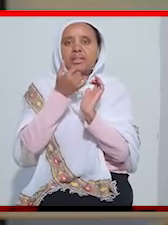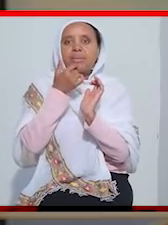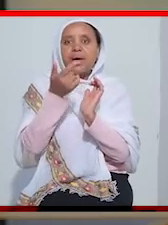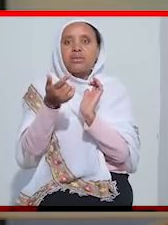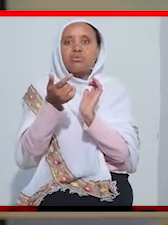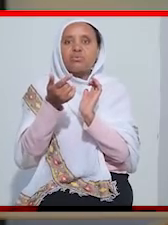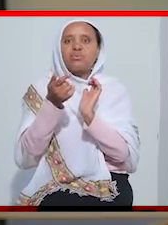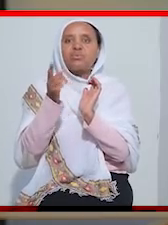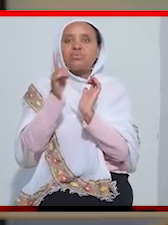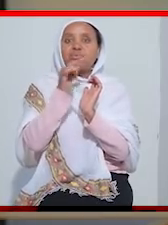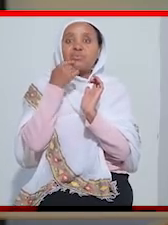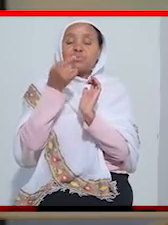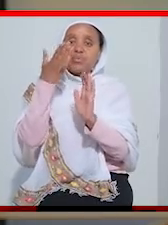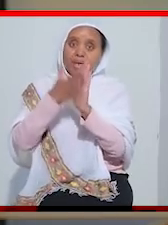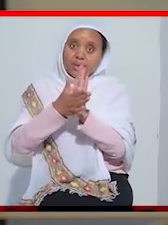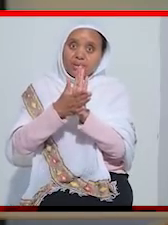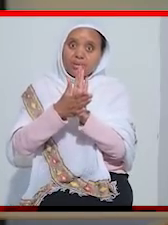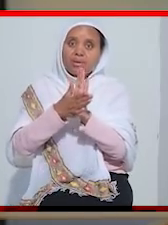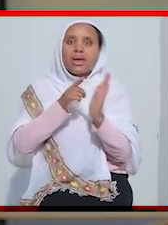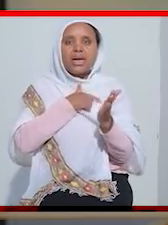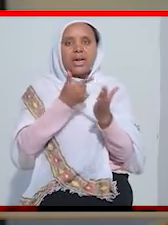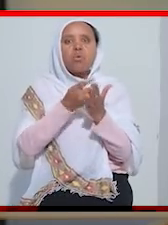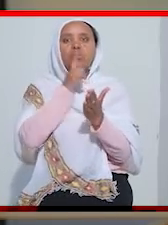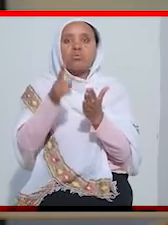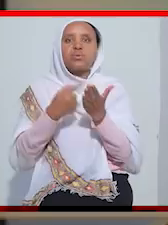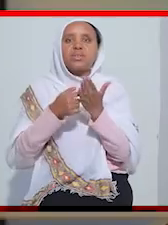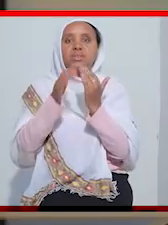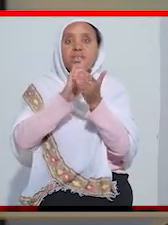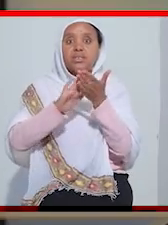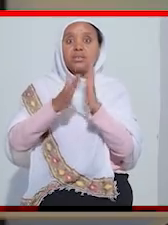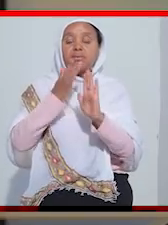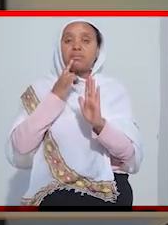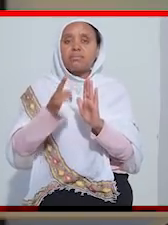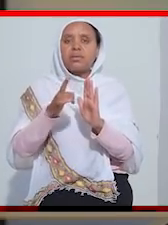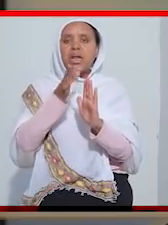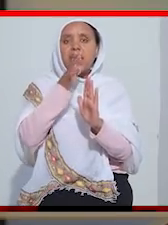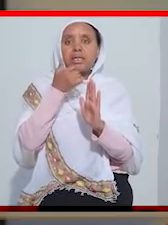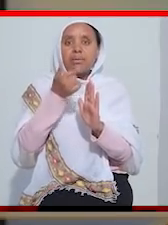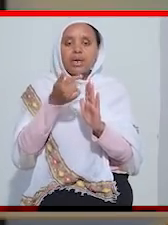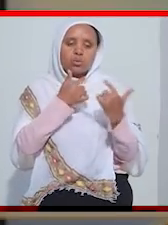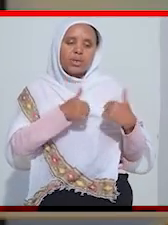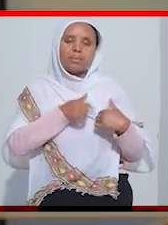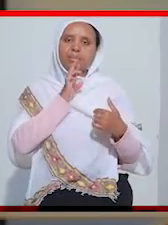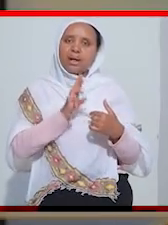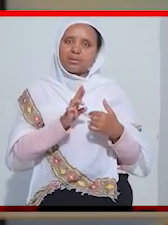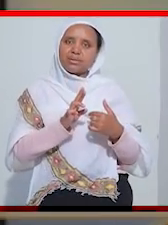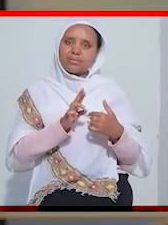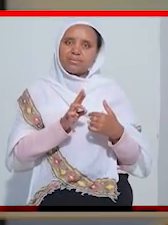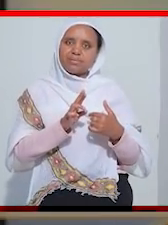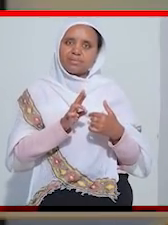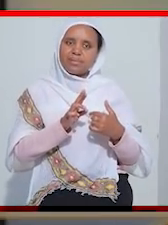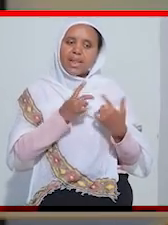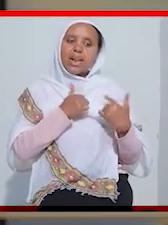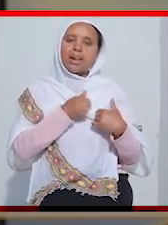በኋላ እናት የተባለች ምንተ እይከውን ዘይብዬ ህሊና ውቱ ዘይሰርር ይምነ ወጽግመ። እናት